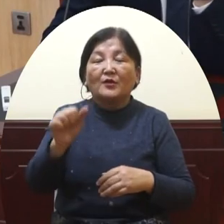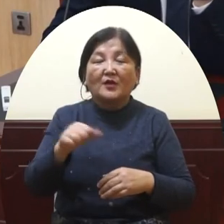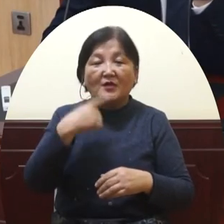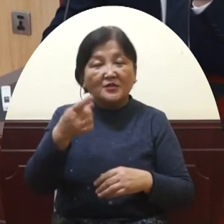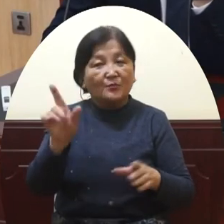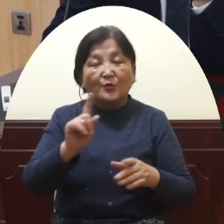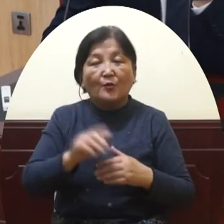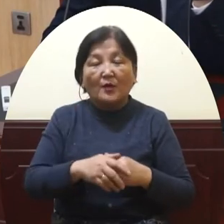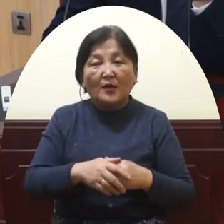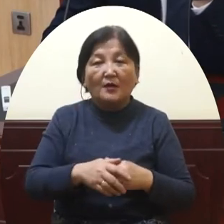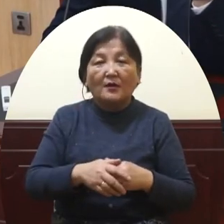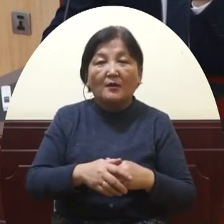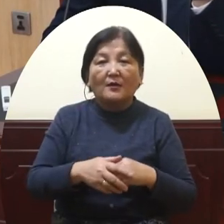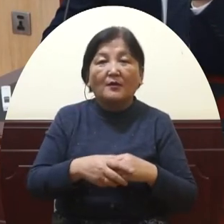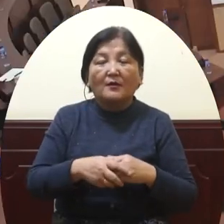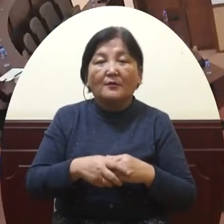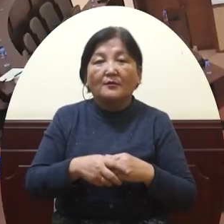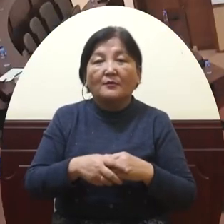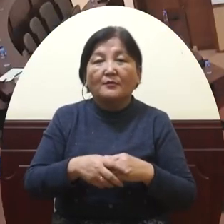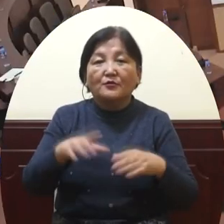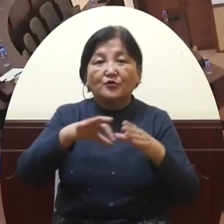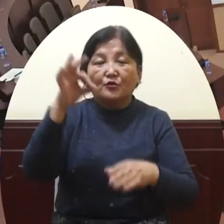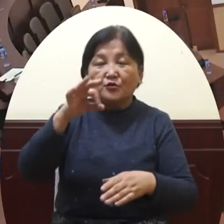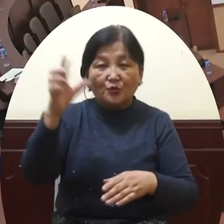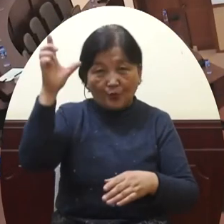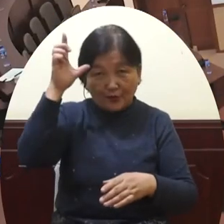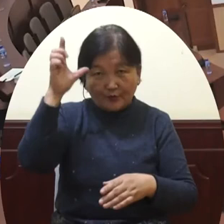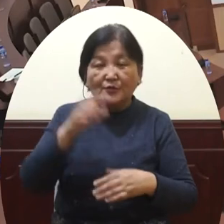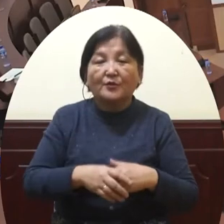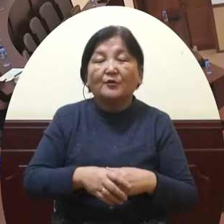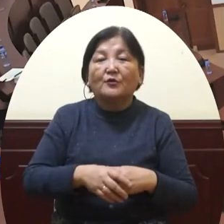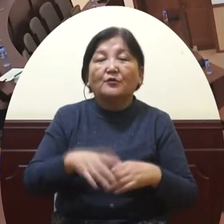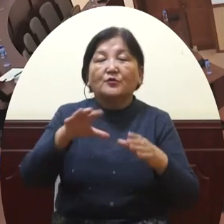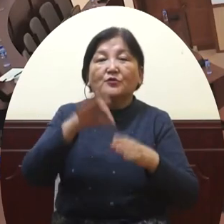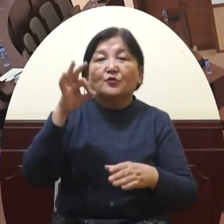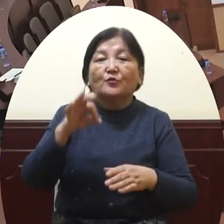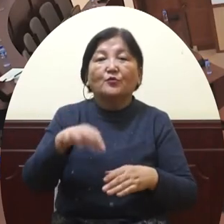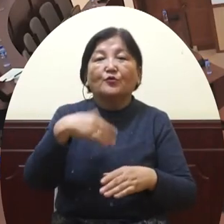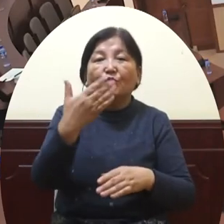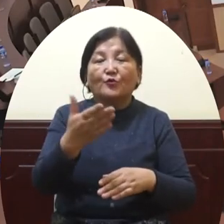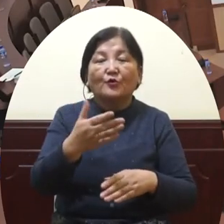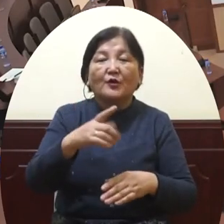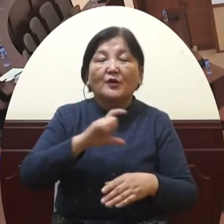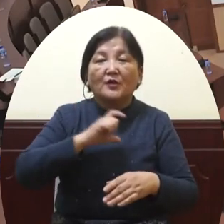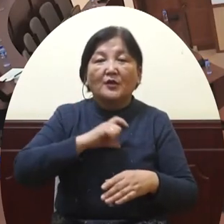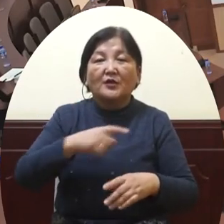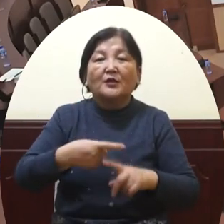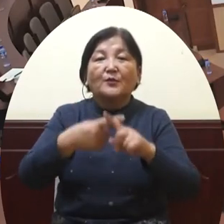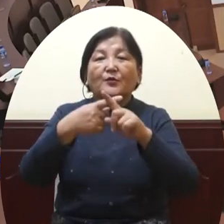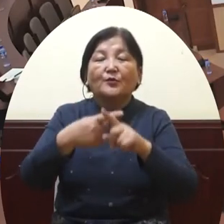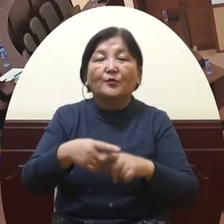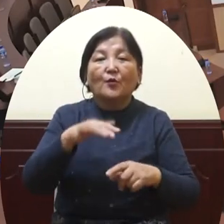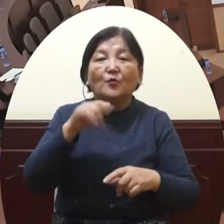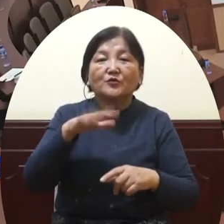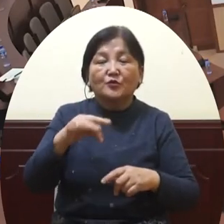магадгүй. Гэхдээ түрүүний ярьжсэн одоо бидний нөгөө сонгогчийн боловсруулалтын сонгогчдын одоо ингэ сонгуулах энэ эртний нэмдүүлэхэд бол будаад нөгөө өдрийн